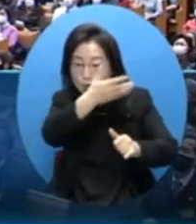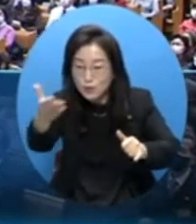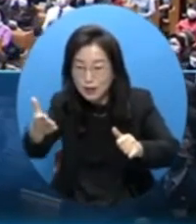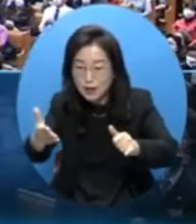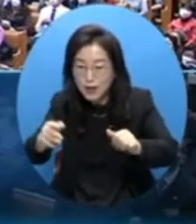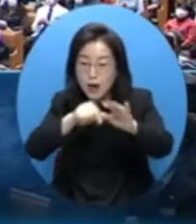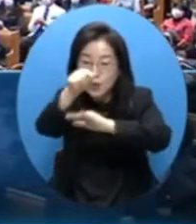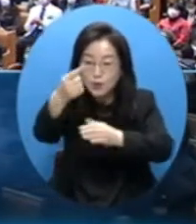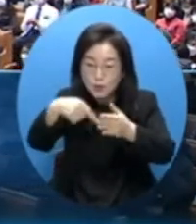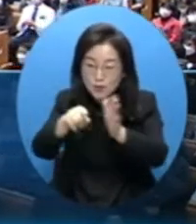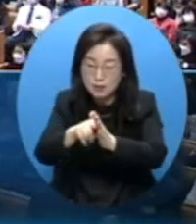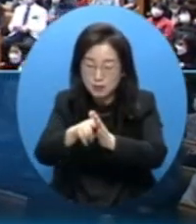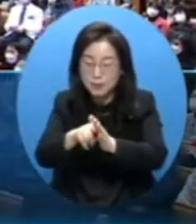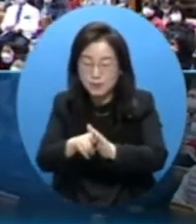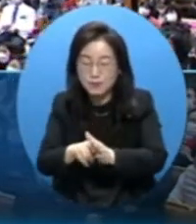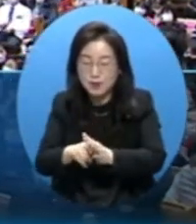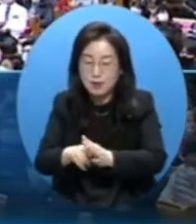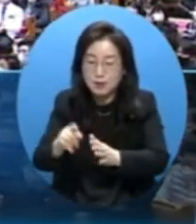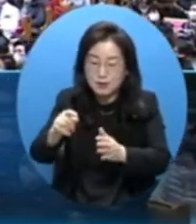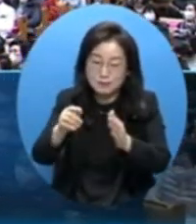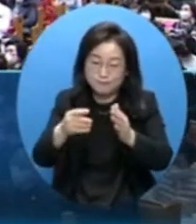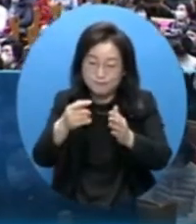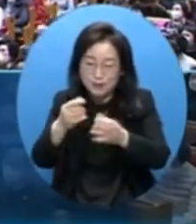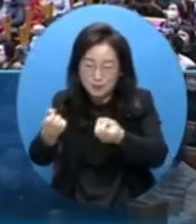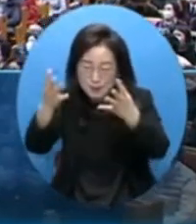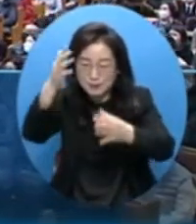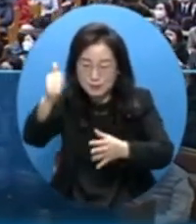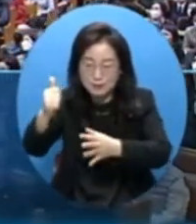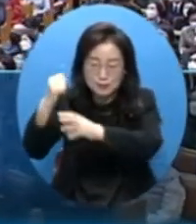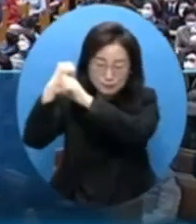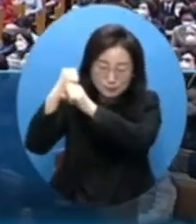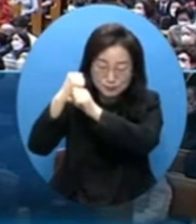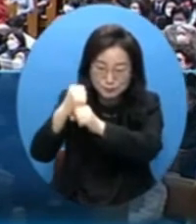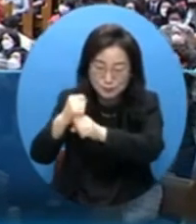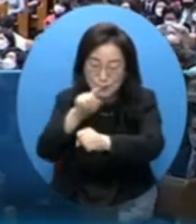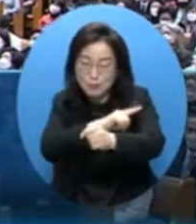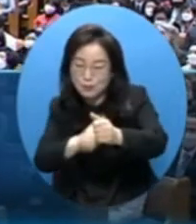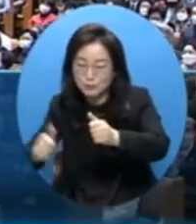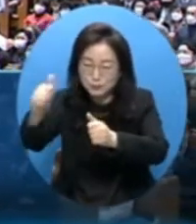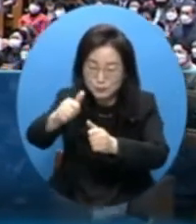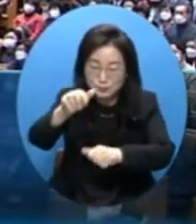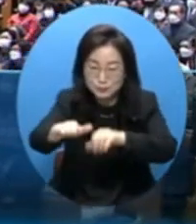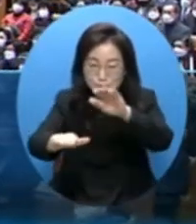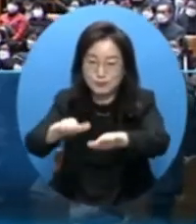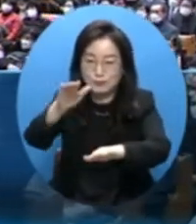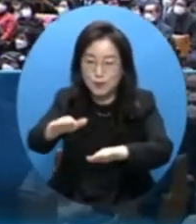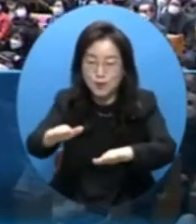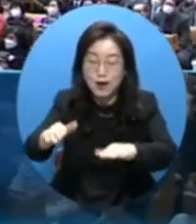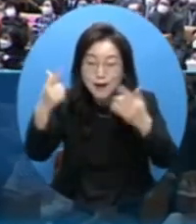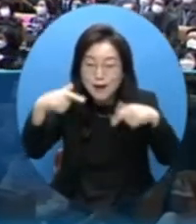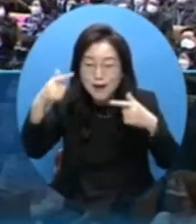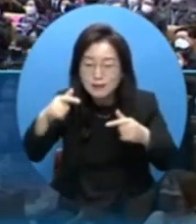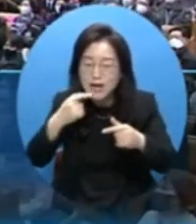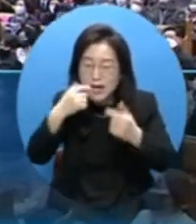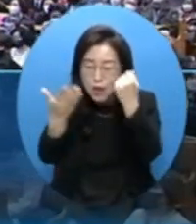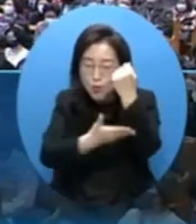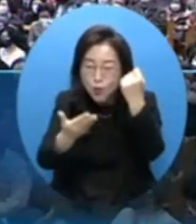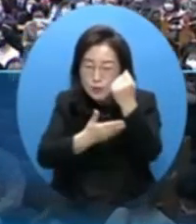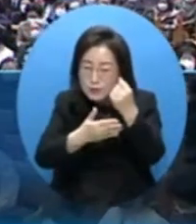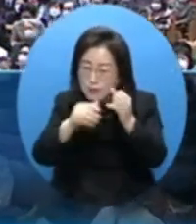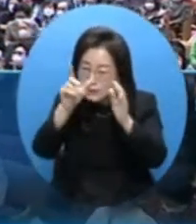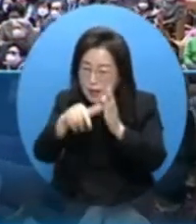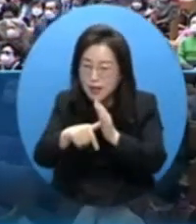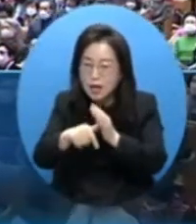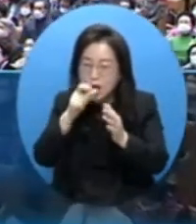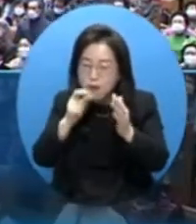장막을 떠날 때 재앙들은 언약궤를 매고 백성 앞에서 나아가니라 요단이 곡식 거두는 시계는 항상 언덕에 넘치더라 물이 항상